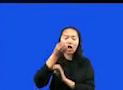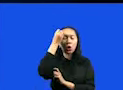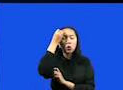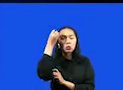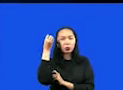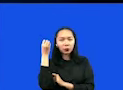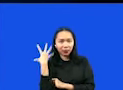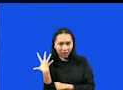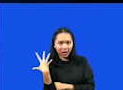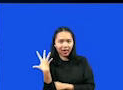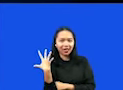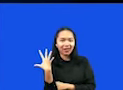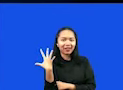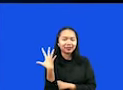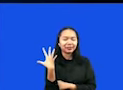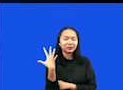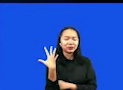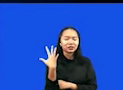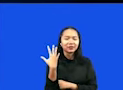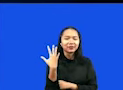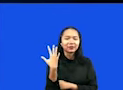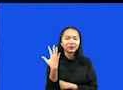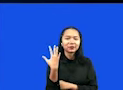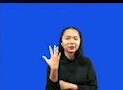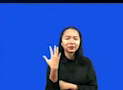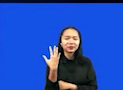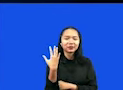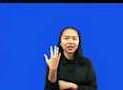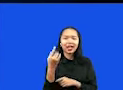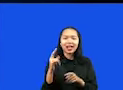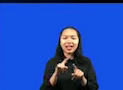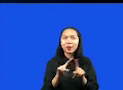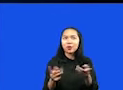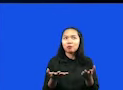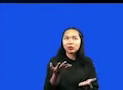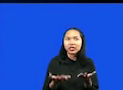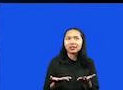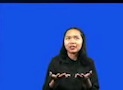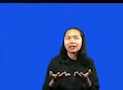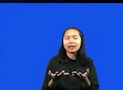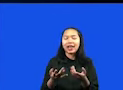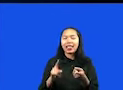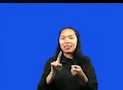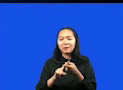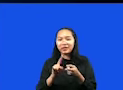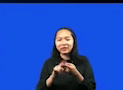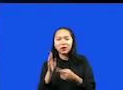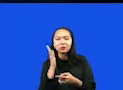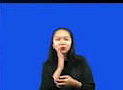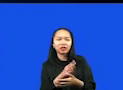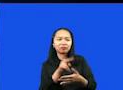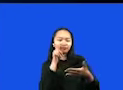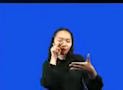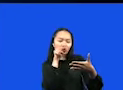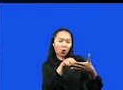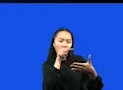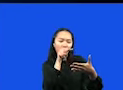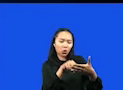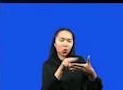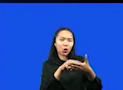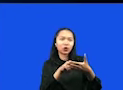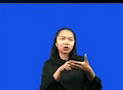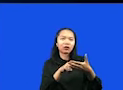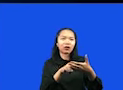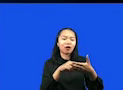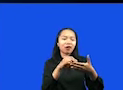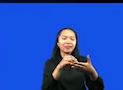drakor Oke ini yang relate aja ya Bahasanya ya soalnya nonton drakornya nagih nih Iya betul nih ini episodenya belum